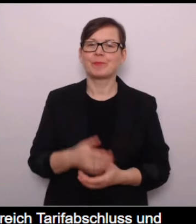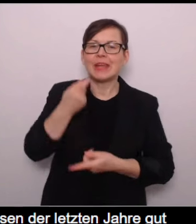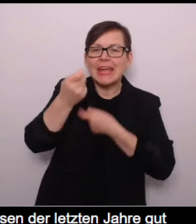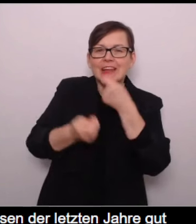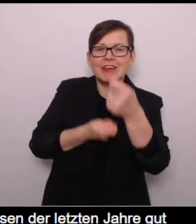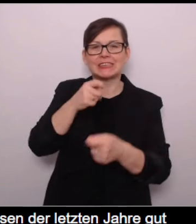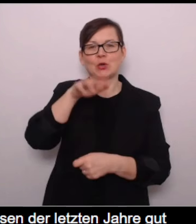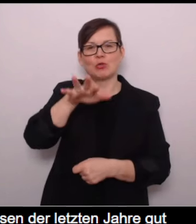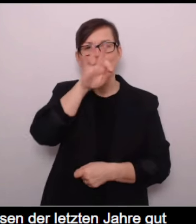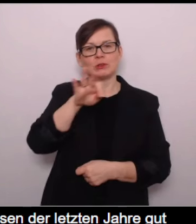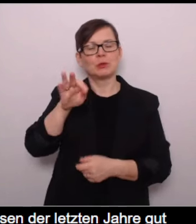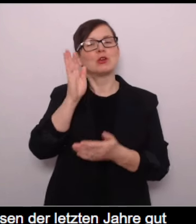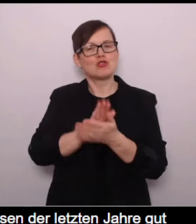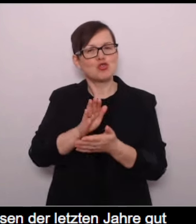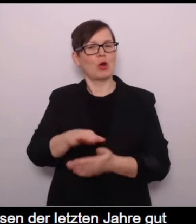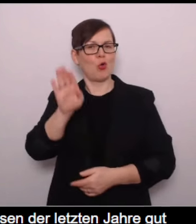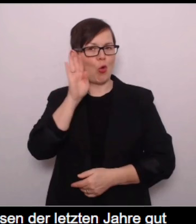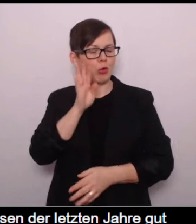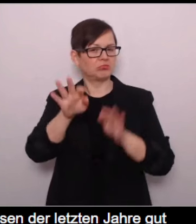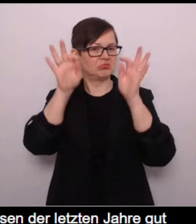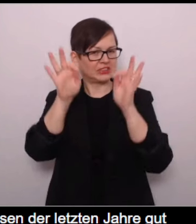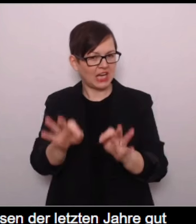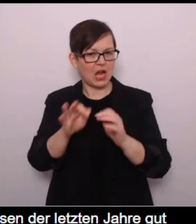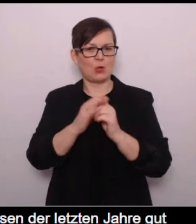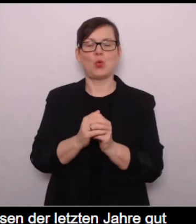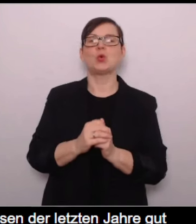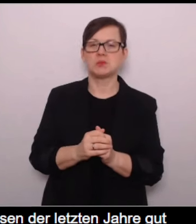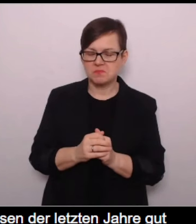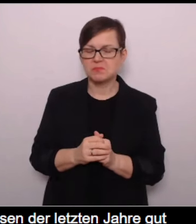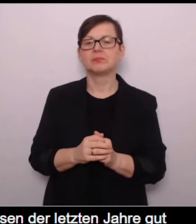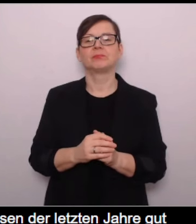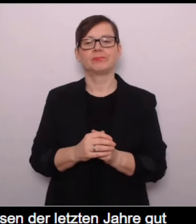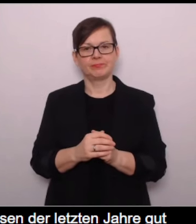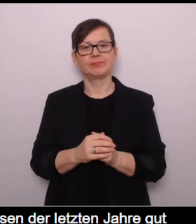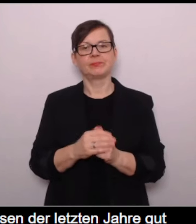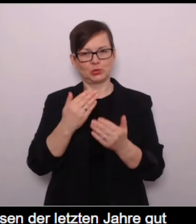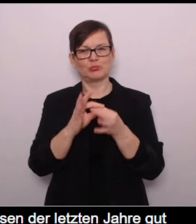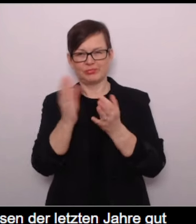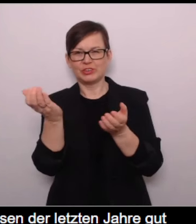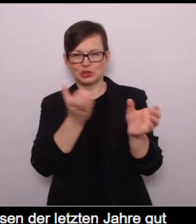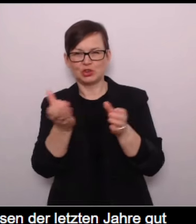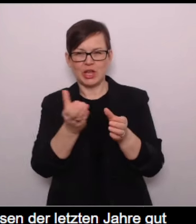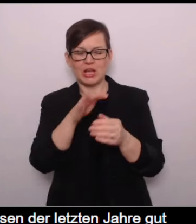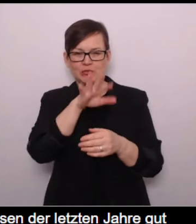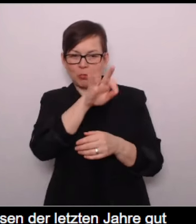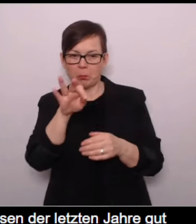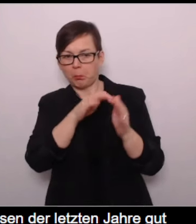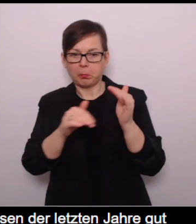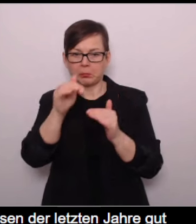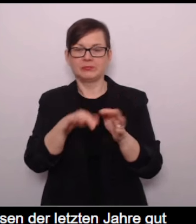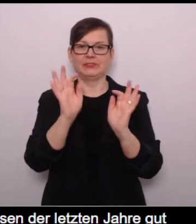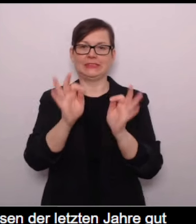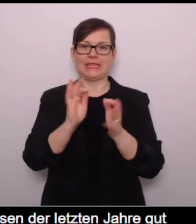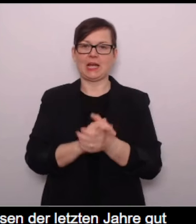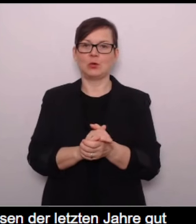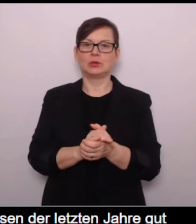Finanzminister aufhorchen lässt. Und wir haben die Investitionen von 15 Prozent, die Stellen gut erwähnt, vom Ministerpräsident erklärt.